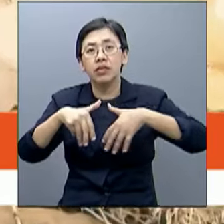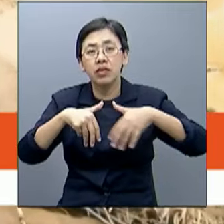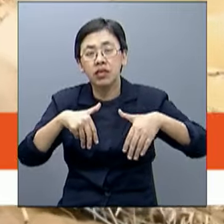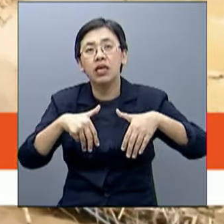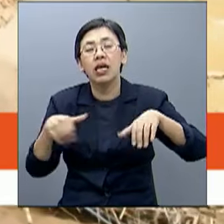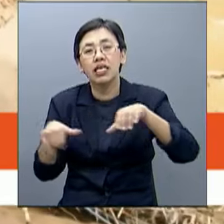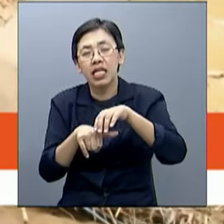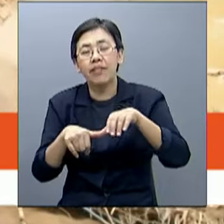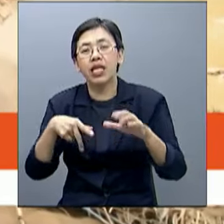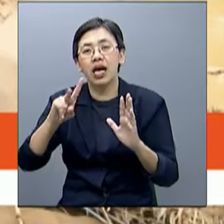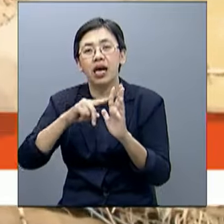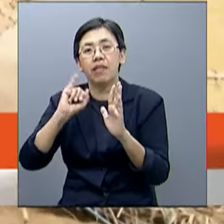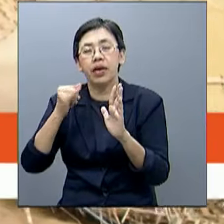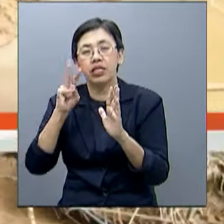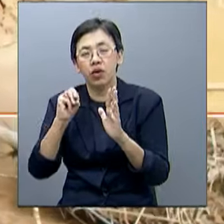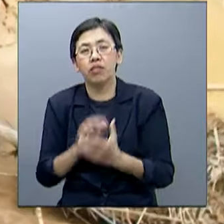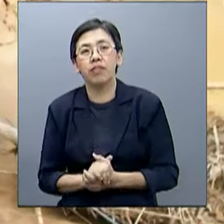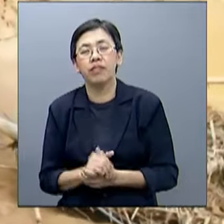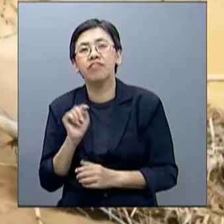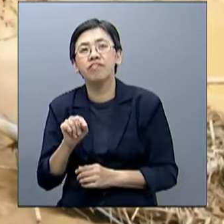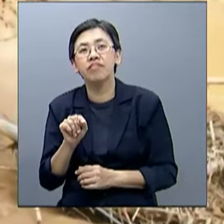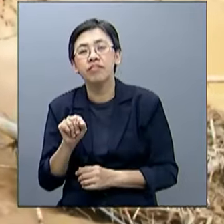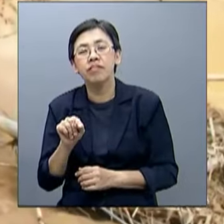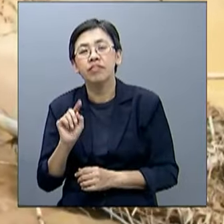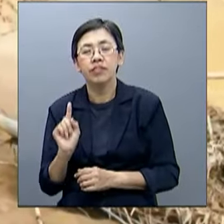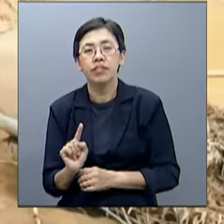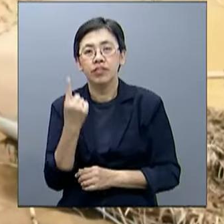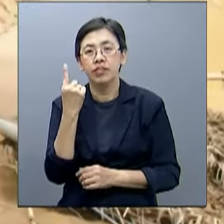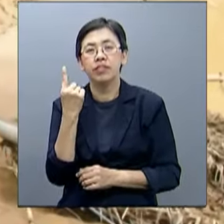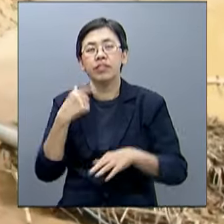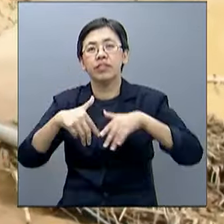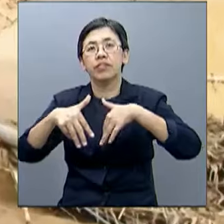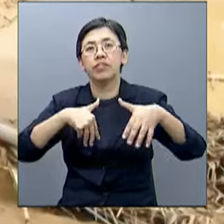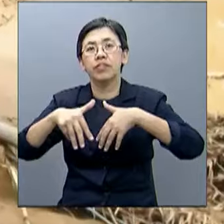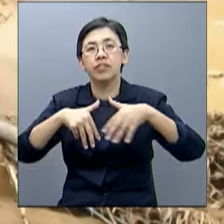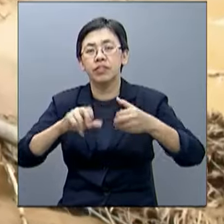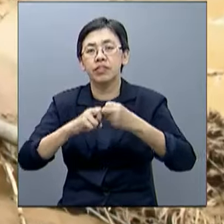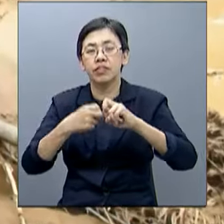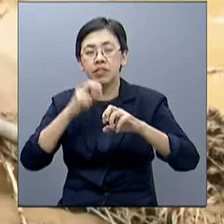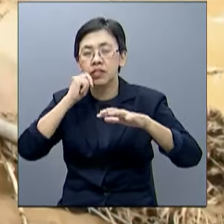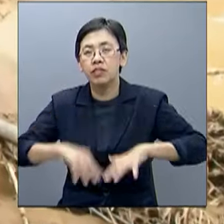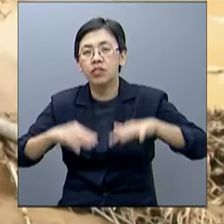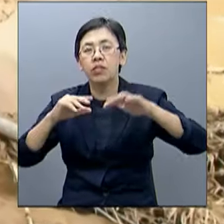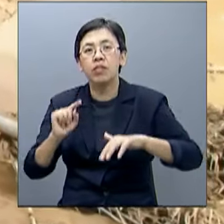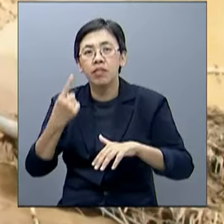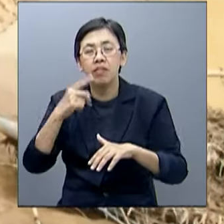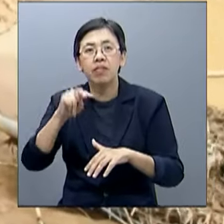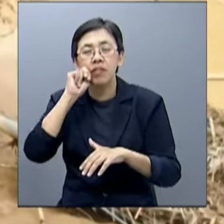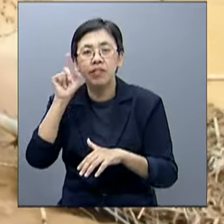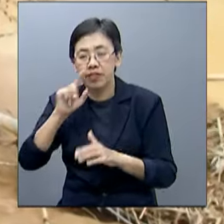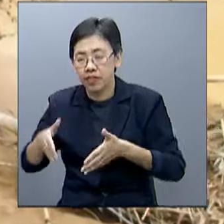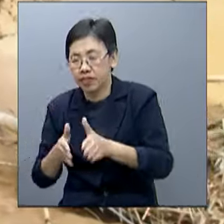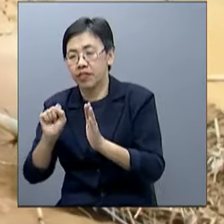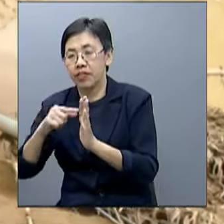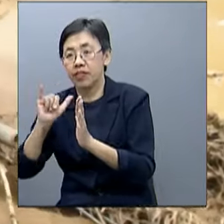าจมนะครับซึ่งเป็นจุดที่เรียกว่าจุดแรกของชุมชนที่ได้รับผลกระทบจากน้ำท่วมแล้วก็รับน้ำมาจากลำน้ำสาย